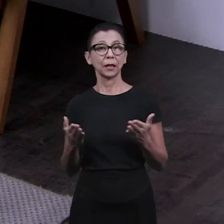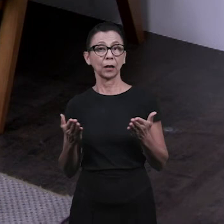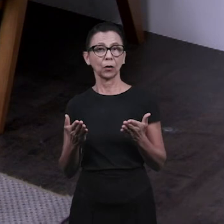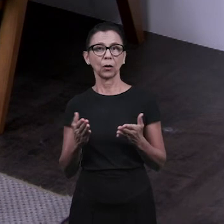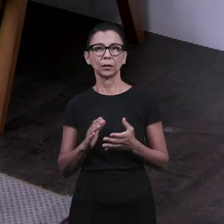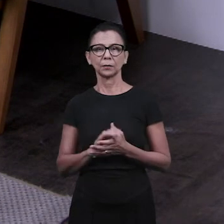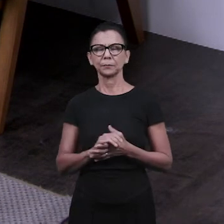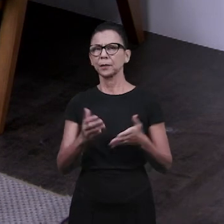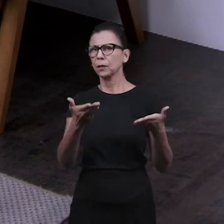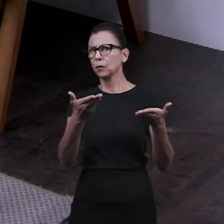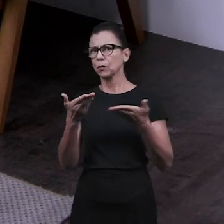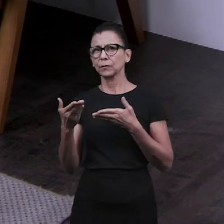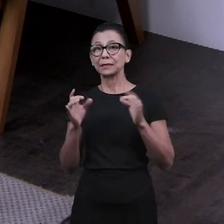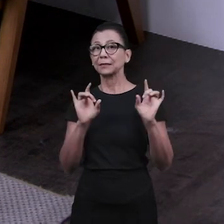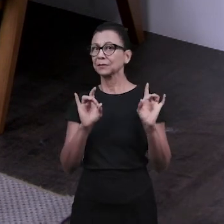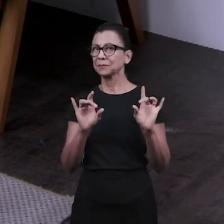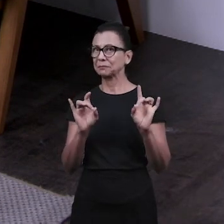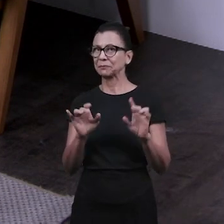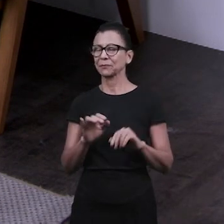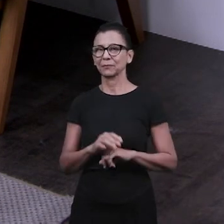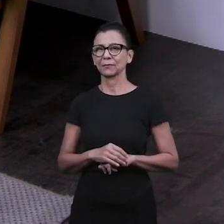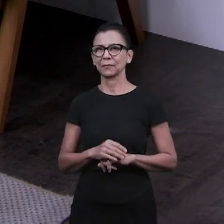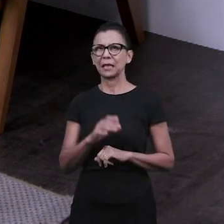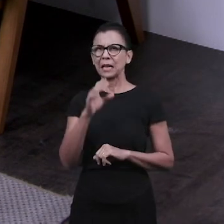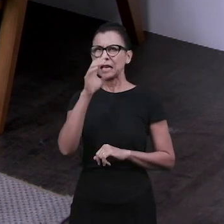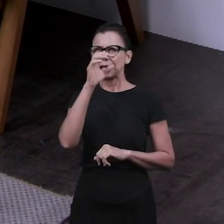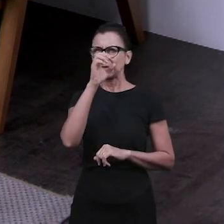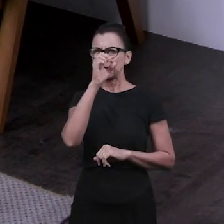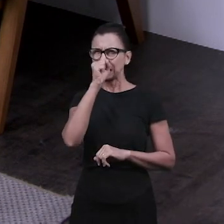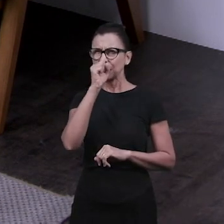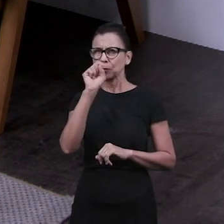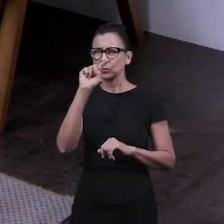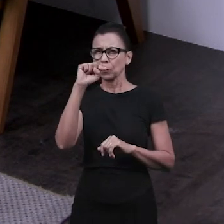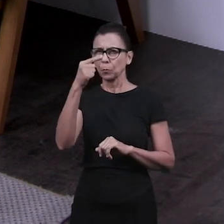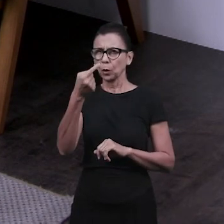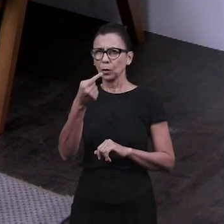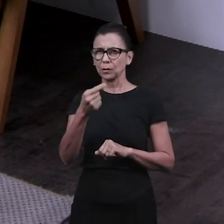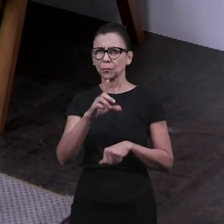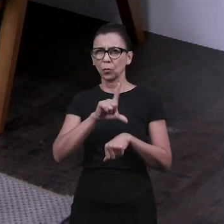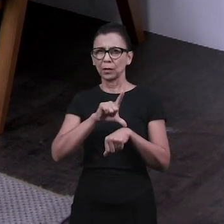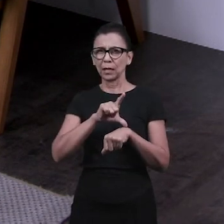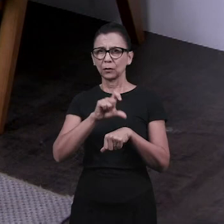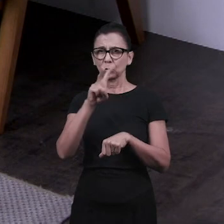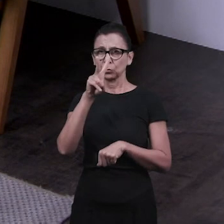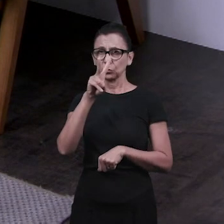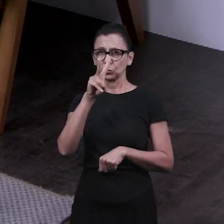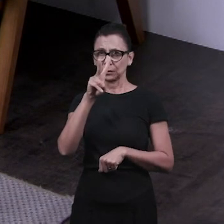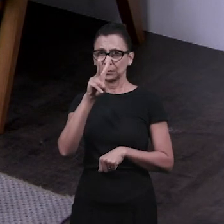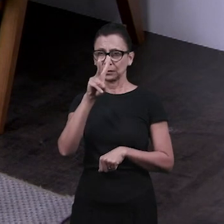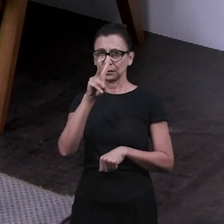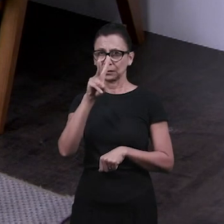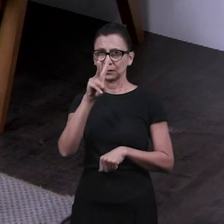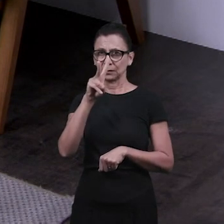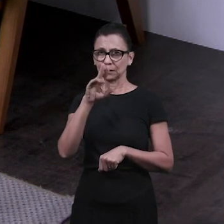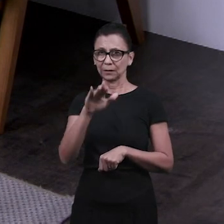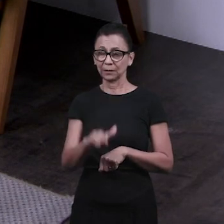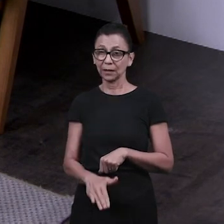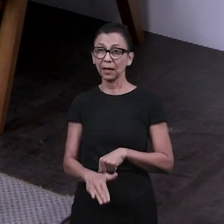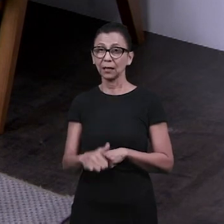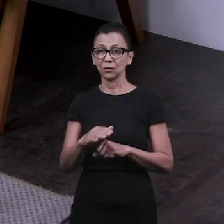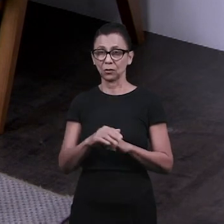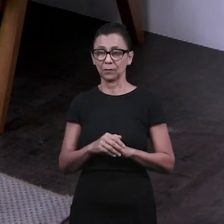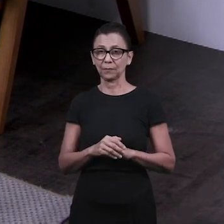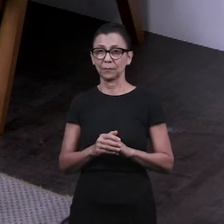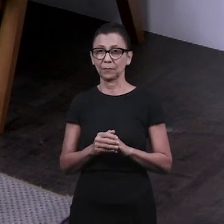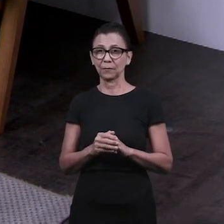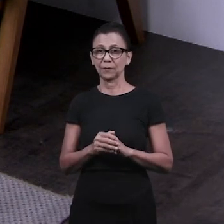Maintenant, je veux vous poser une invitation spéciale. Ce samedi, à partir de 14 heures, nous allons